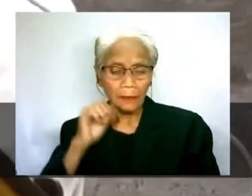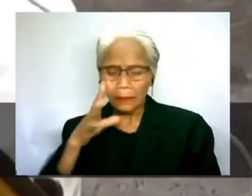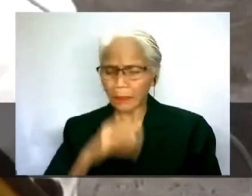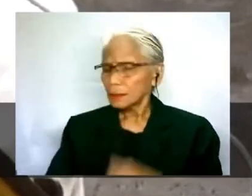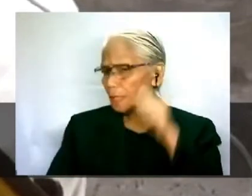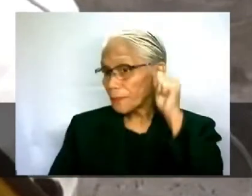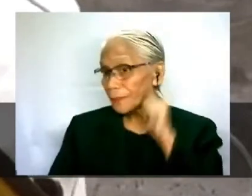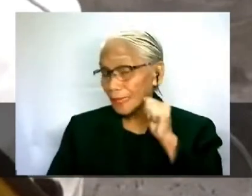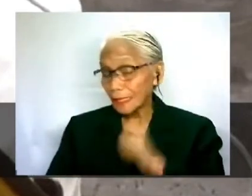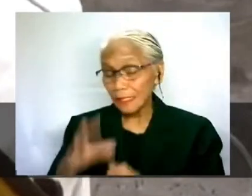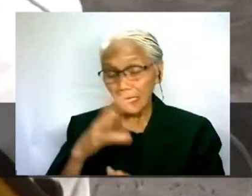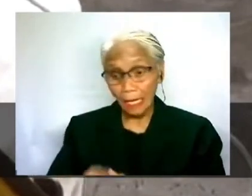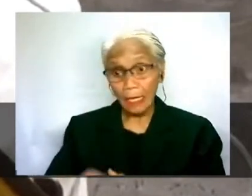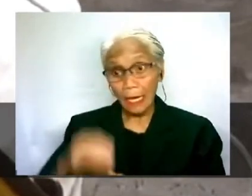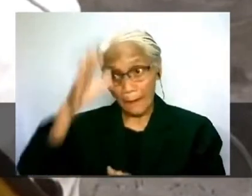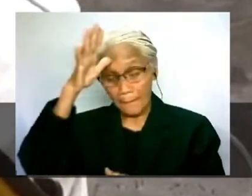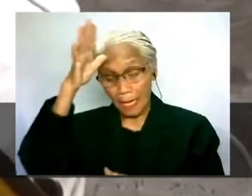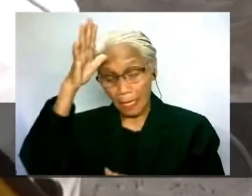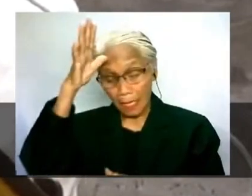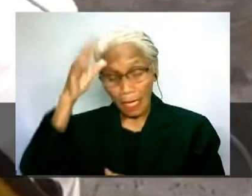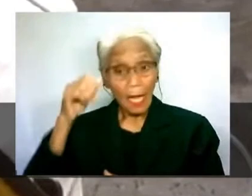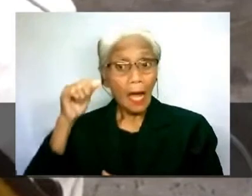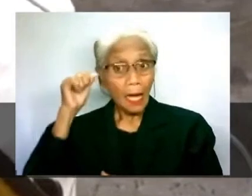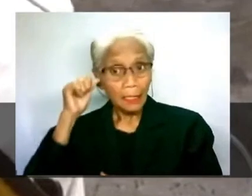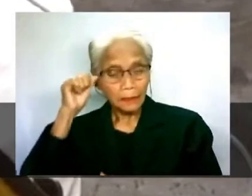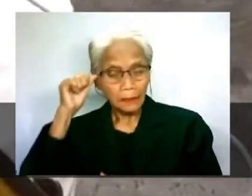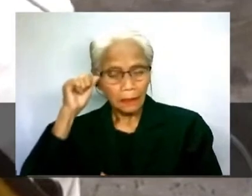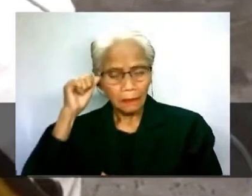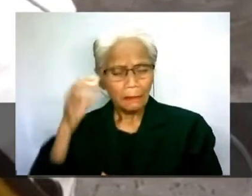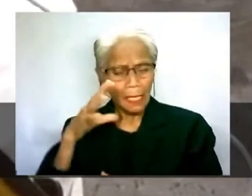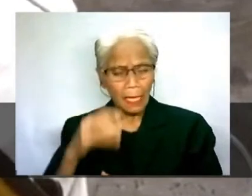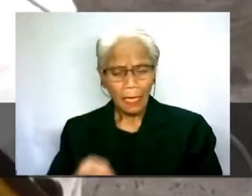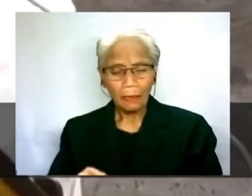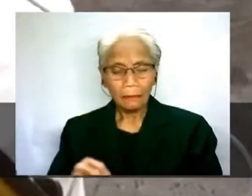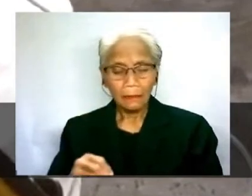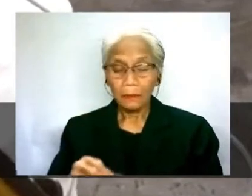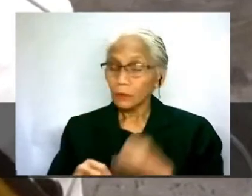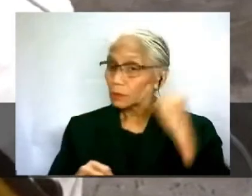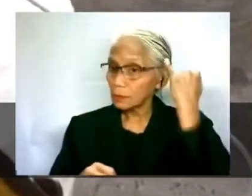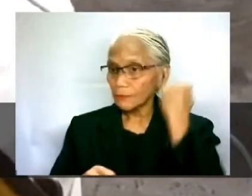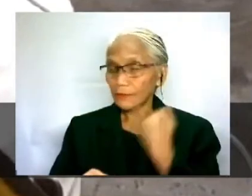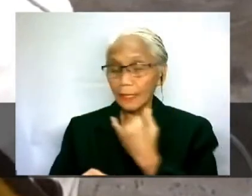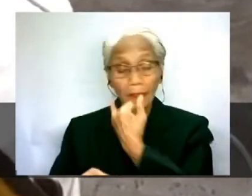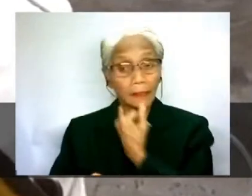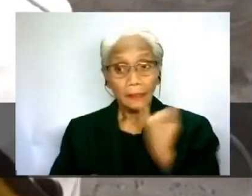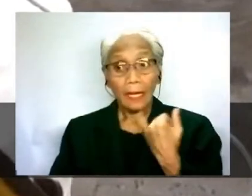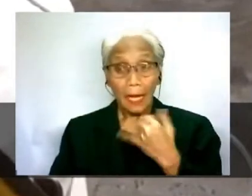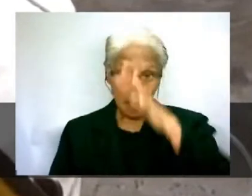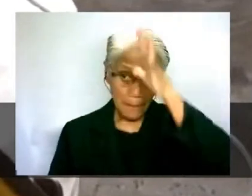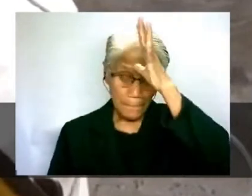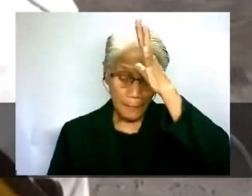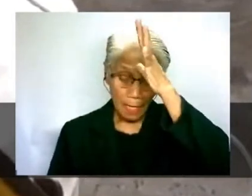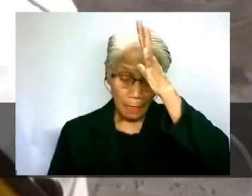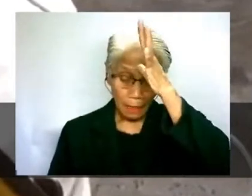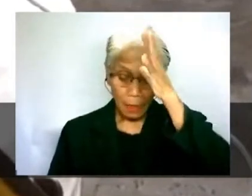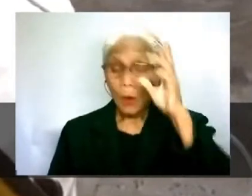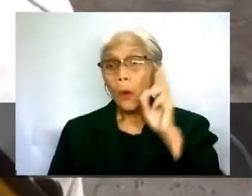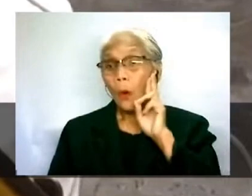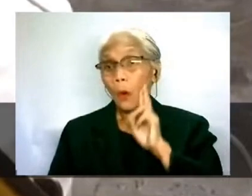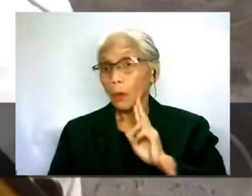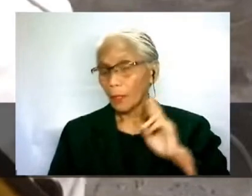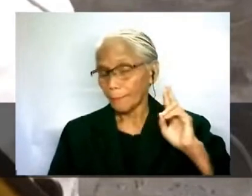Asa. Si Asa ang ama ni Josaphat at si Josaphat ang ama ni Joram na siya namang